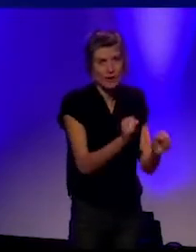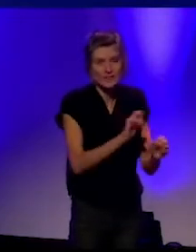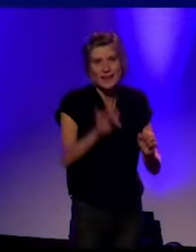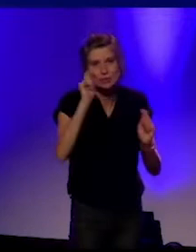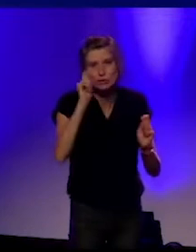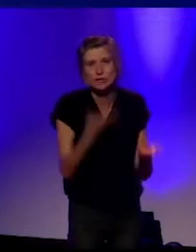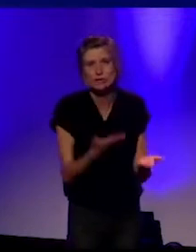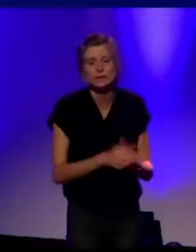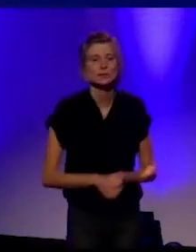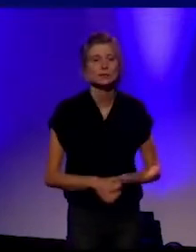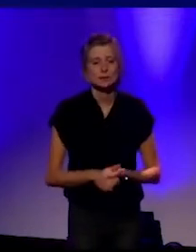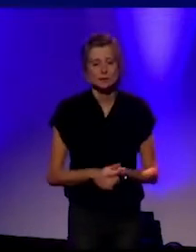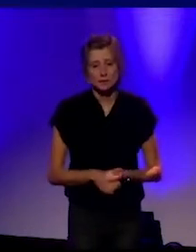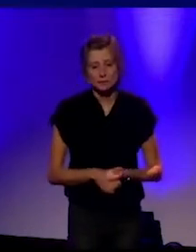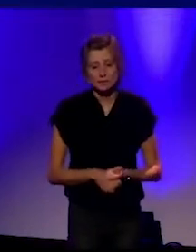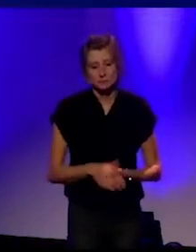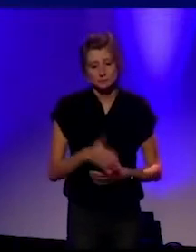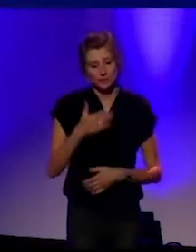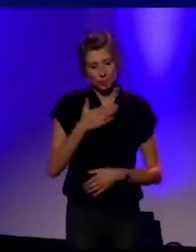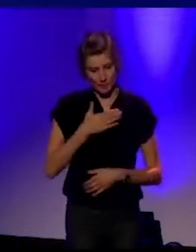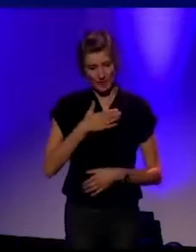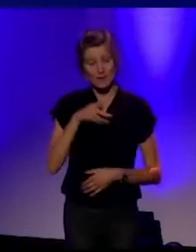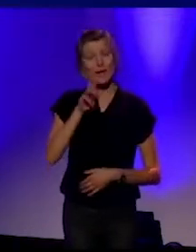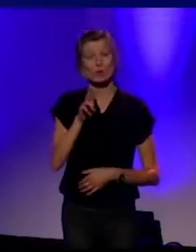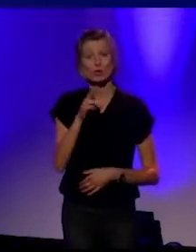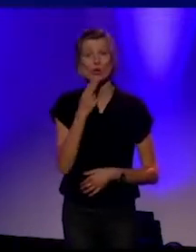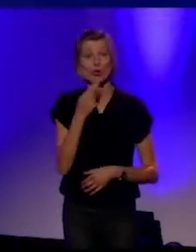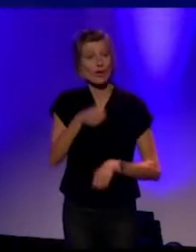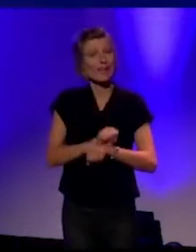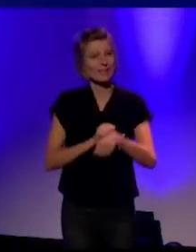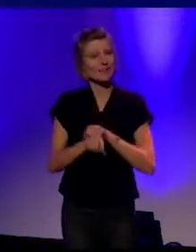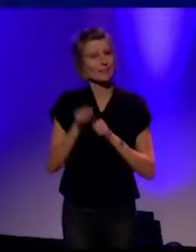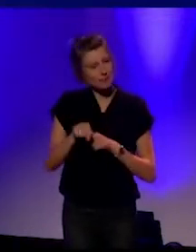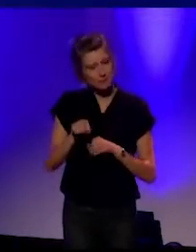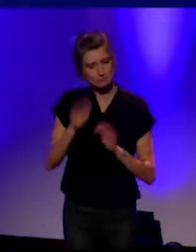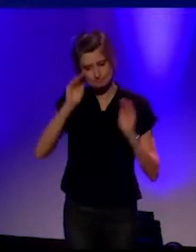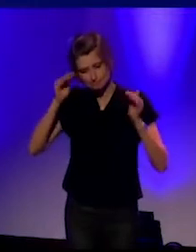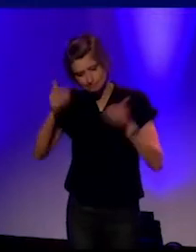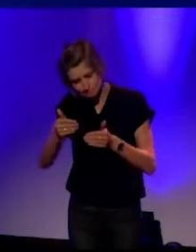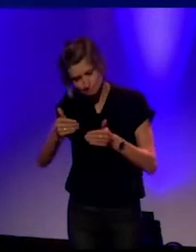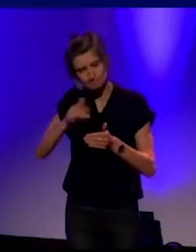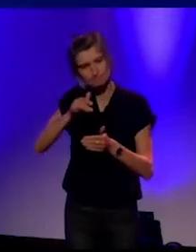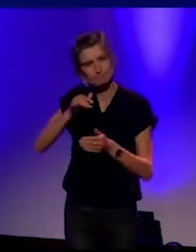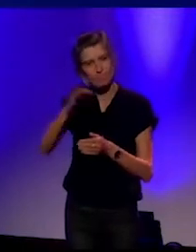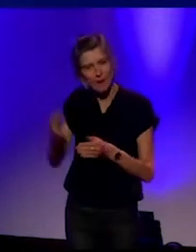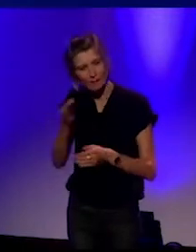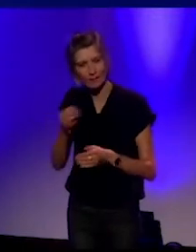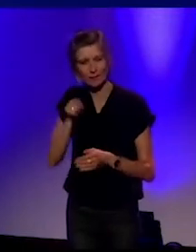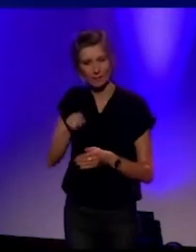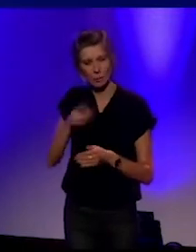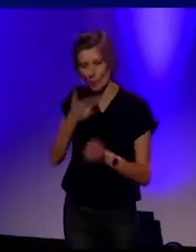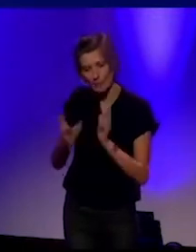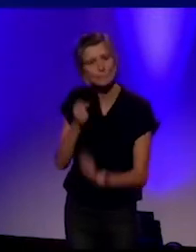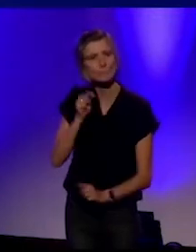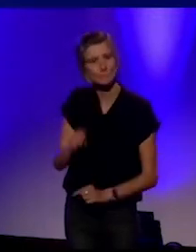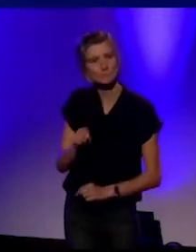En dat is voor mij eigenlijk de kern van KU Leuven Engage en waar we moeten landen. Waar we echt naartoe moeten. Dat